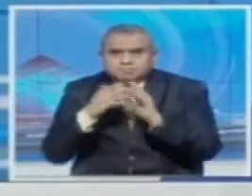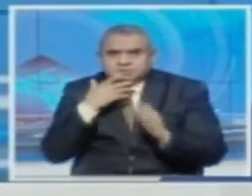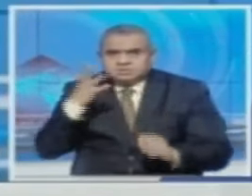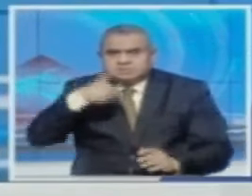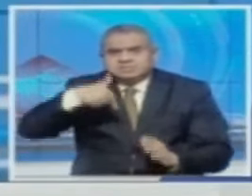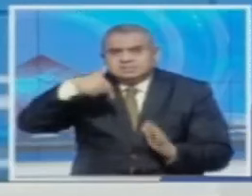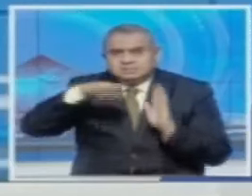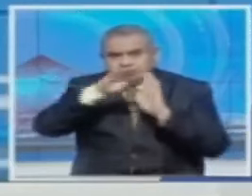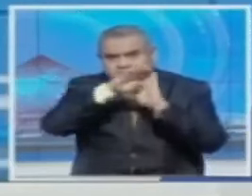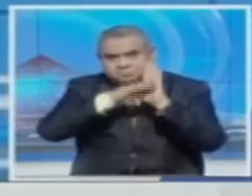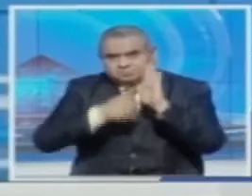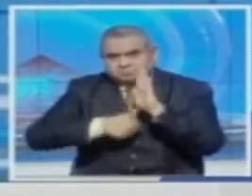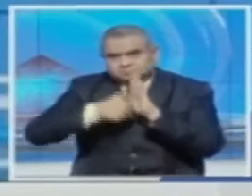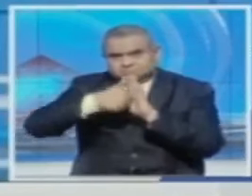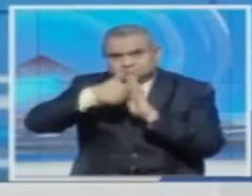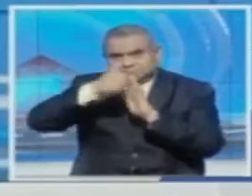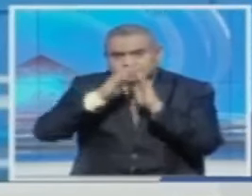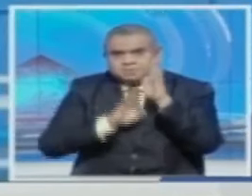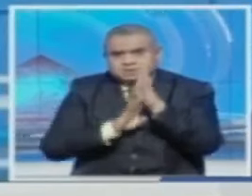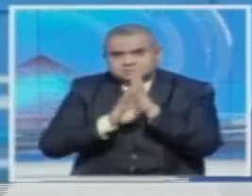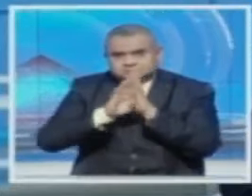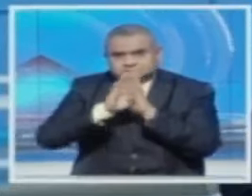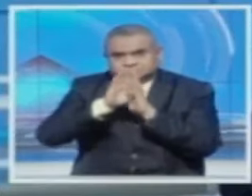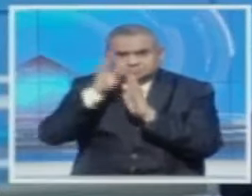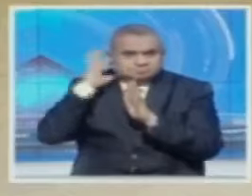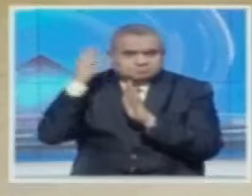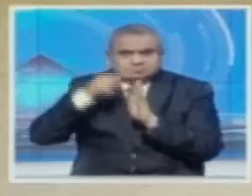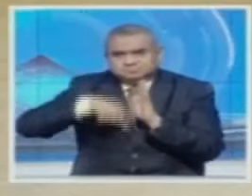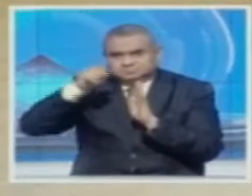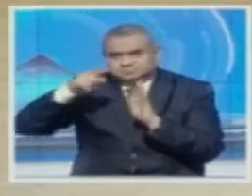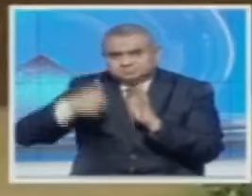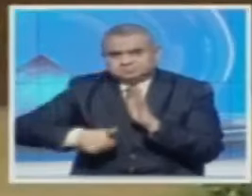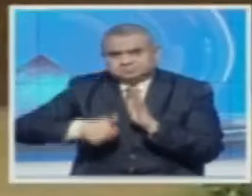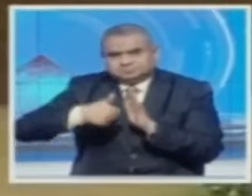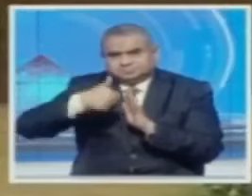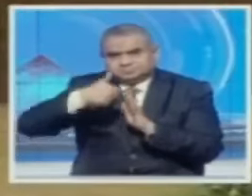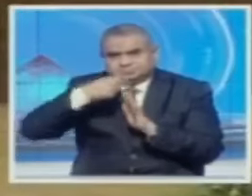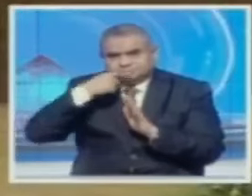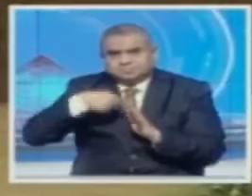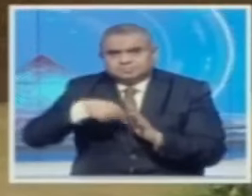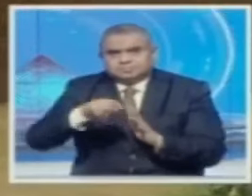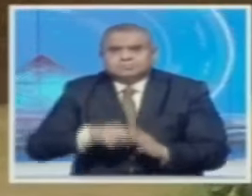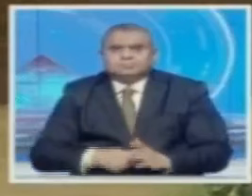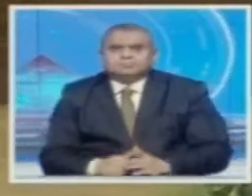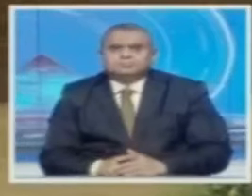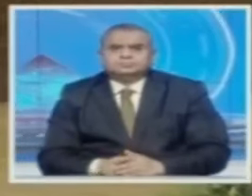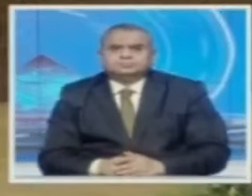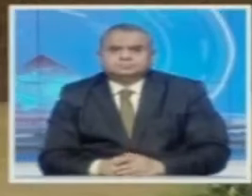مصر 6 مراكز في تحسين أو تحسن أدائها في